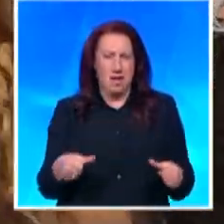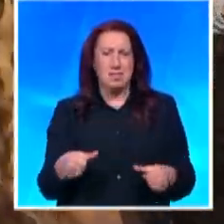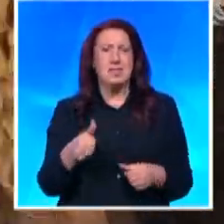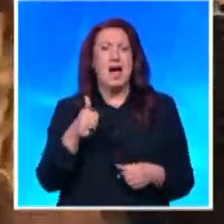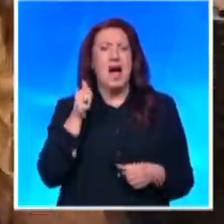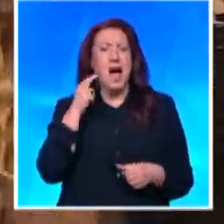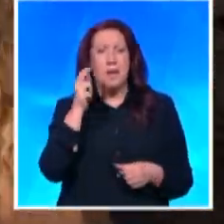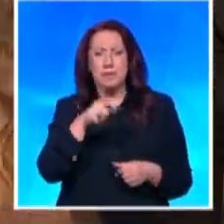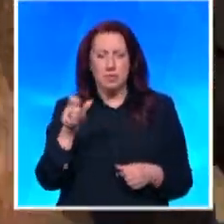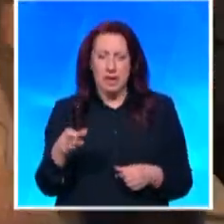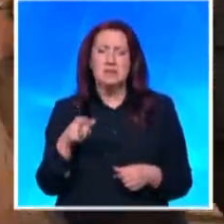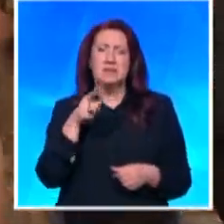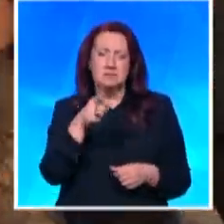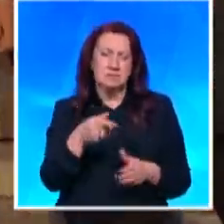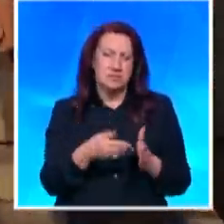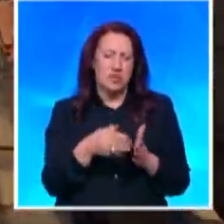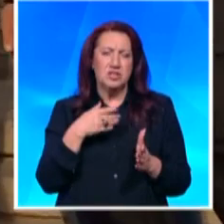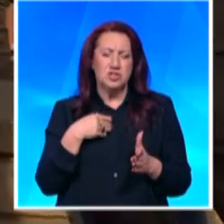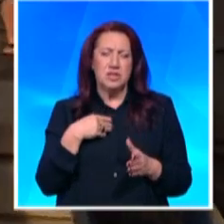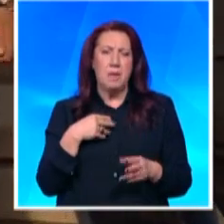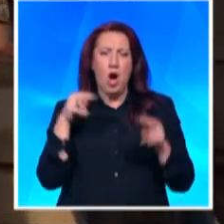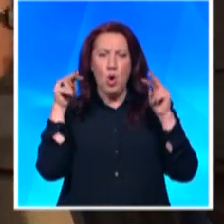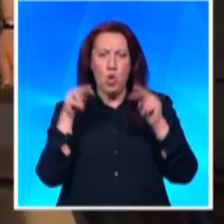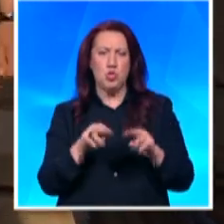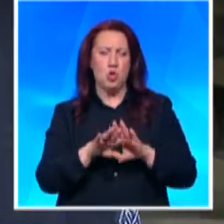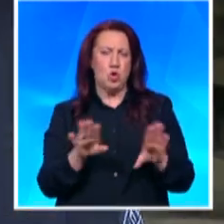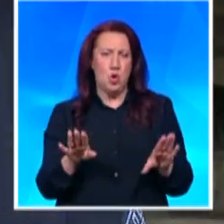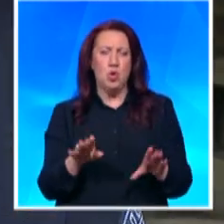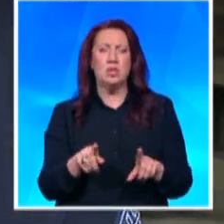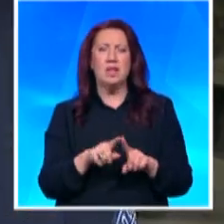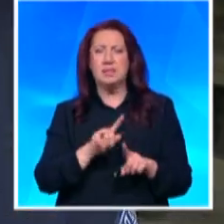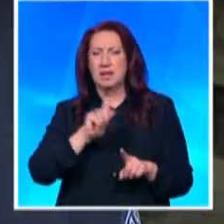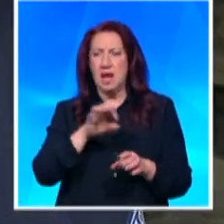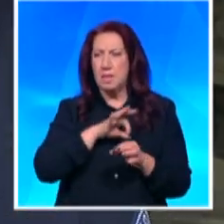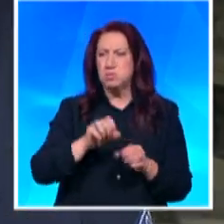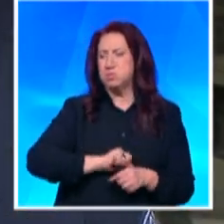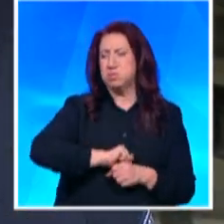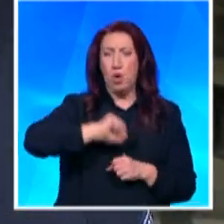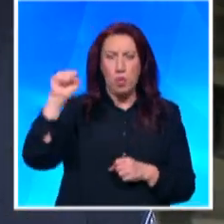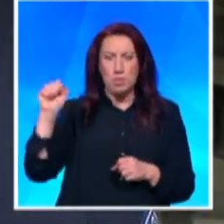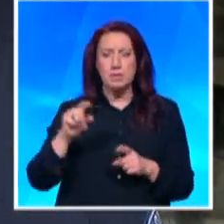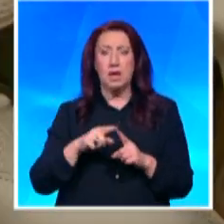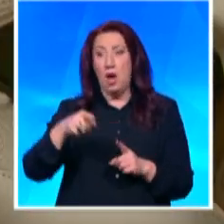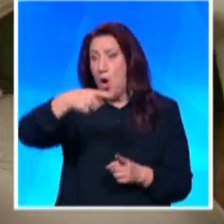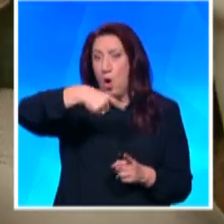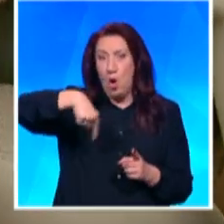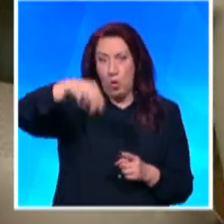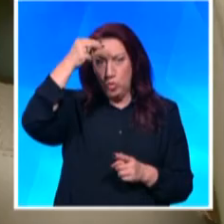контрол. Димки, бомби, пиротехника около храма. Това е абсолютно недопустимо.